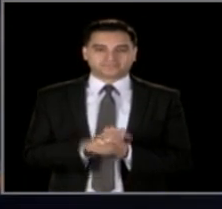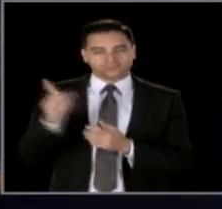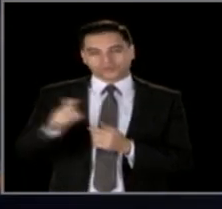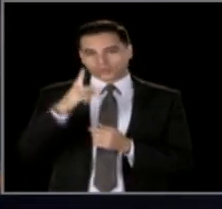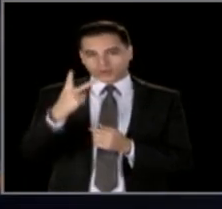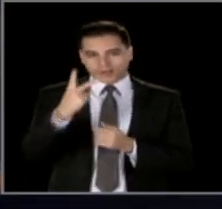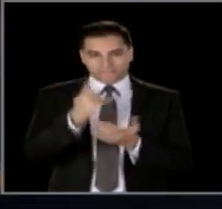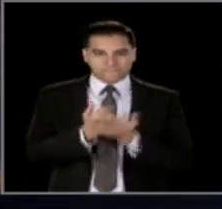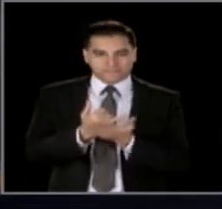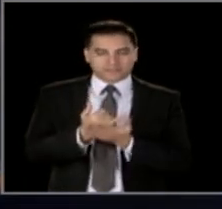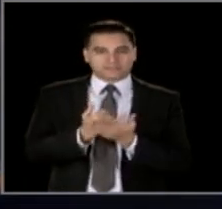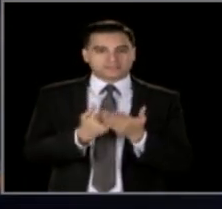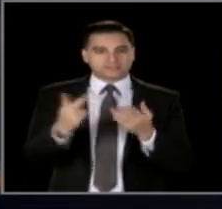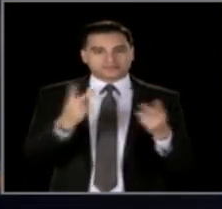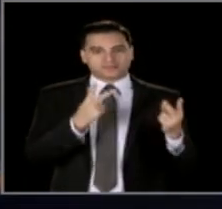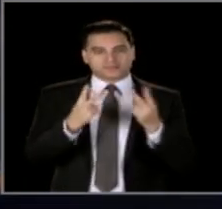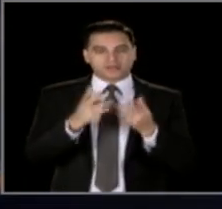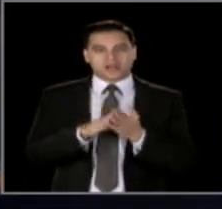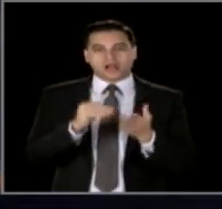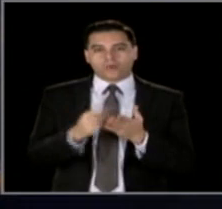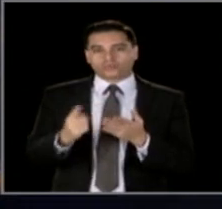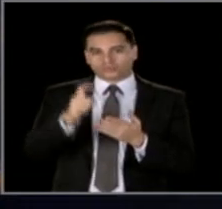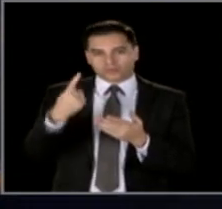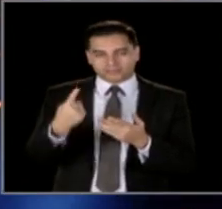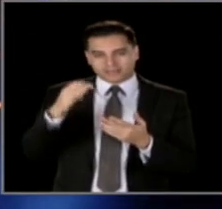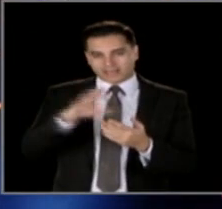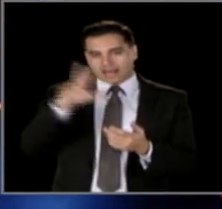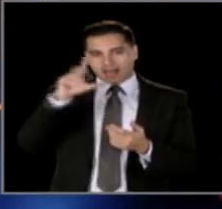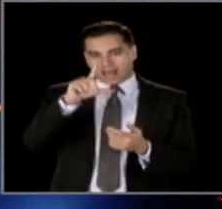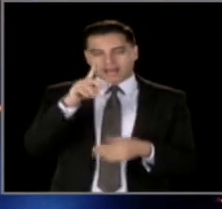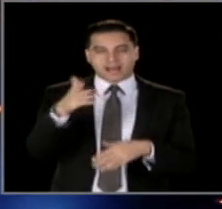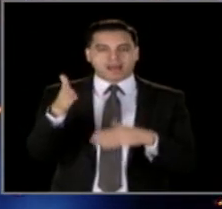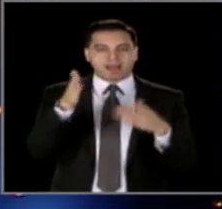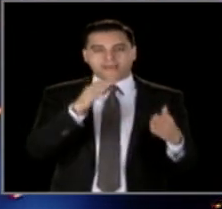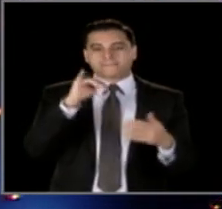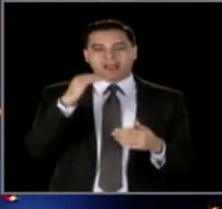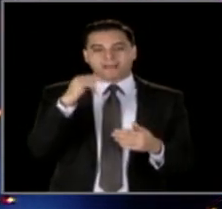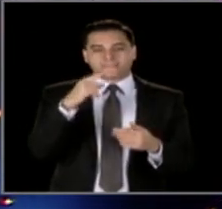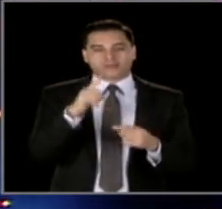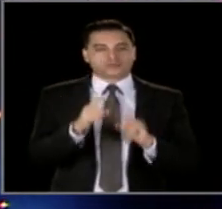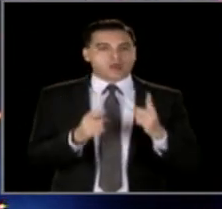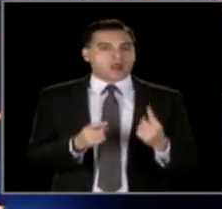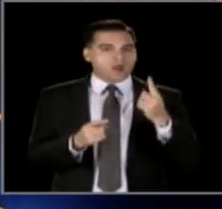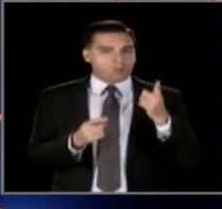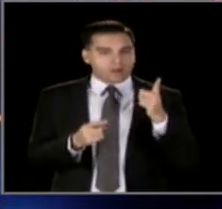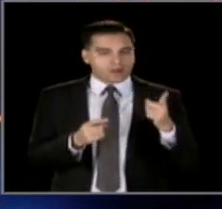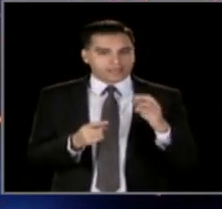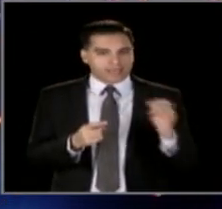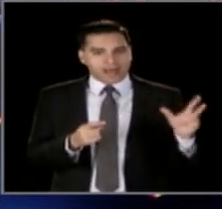سؤالين لكل مدرسة. وأول سؤال جلال، تفضل يا جلال. جلال محمد، والسؤال الأول لمدرسة